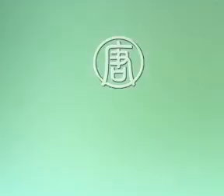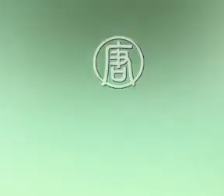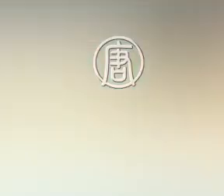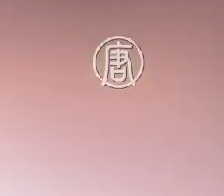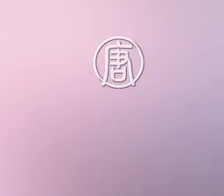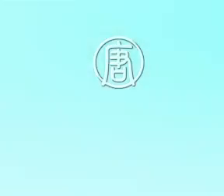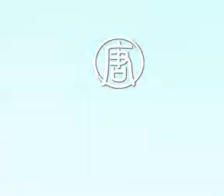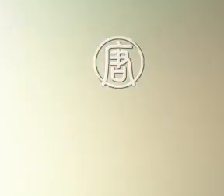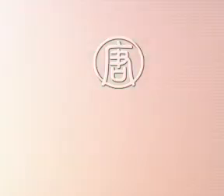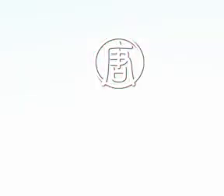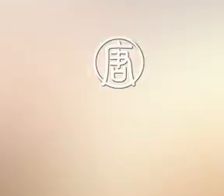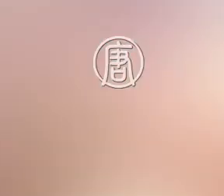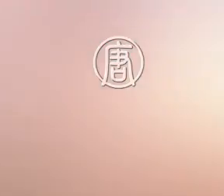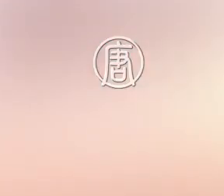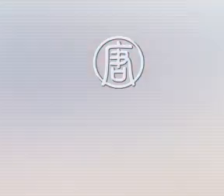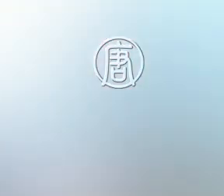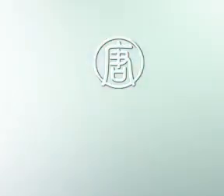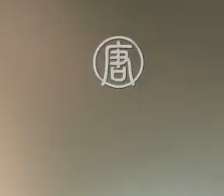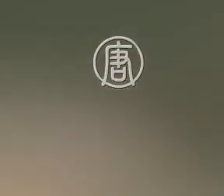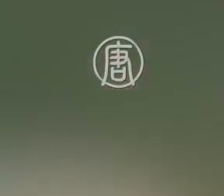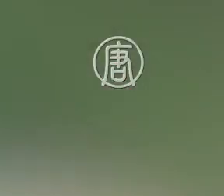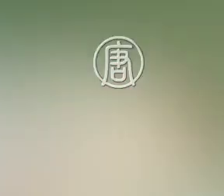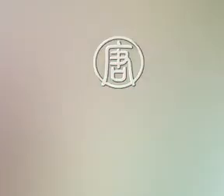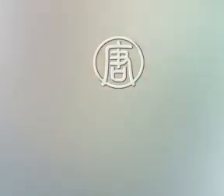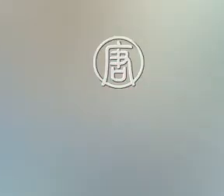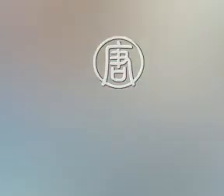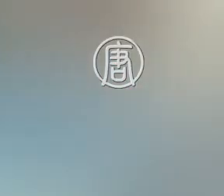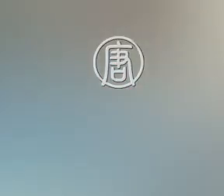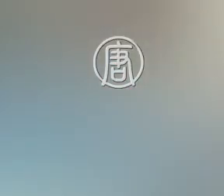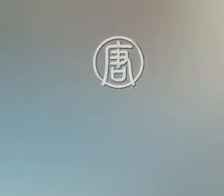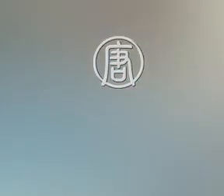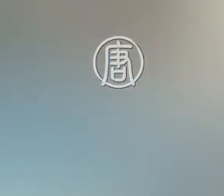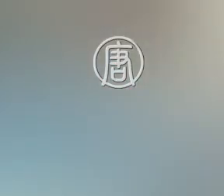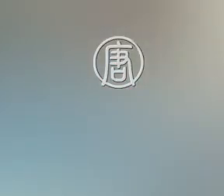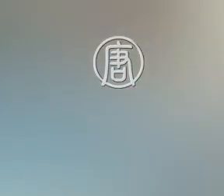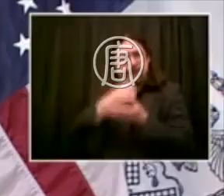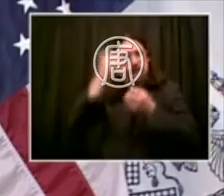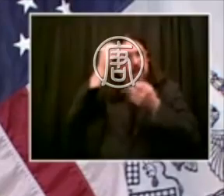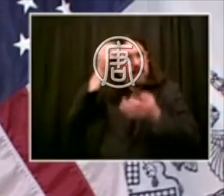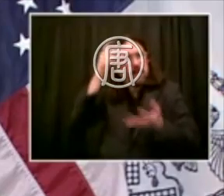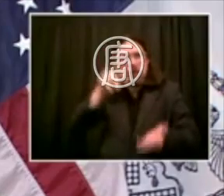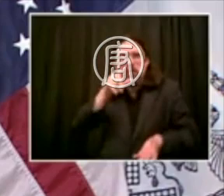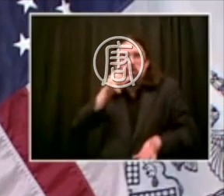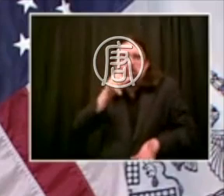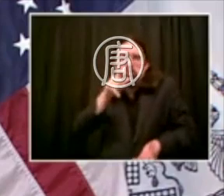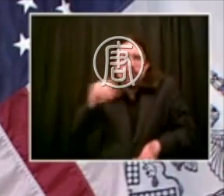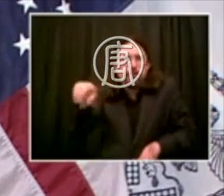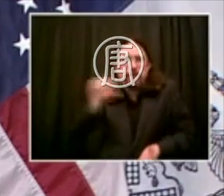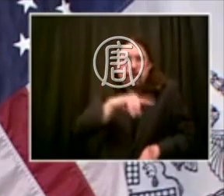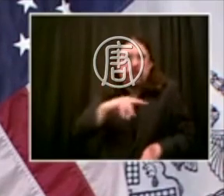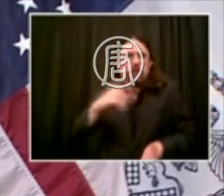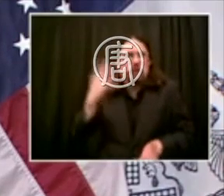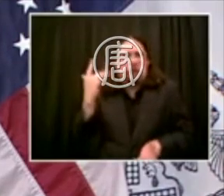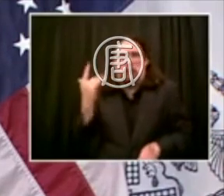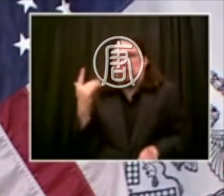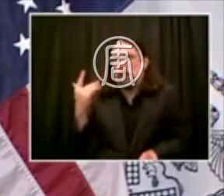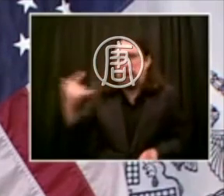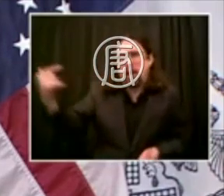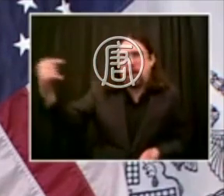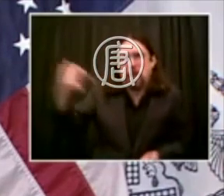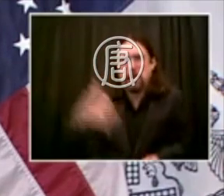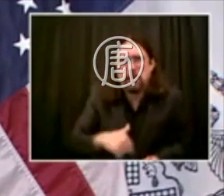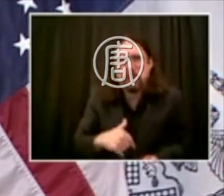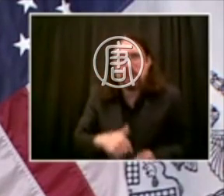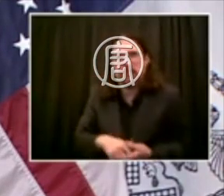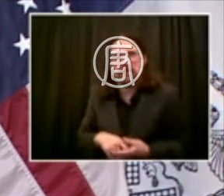说，自5月28日以来，被逮捕者中有1/7来自外州。纽约市长白色号周一表示，